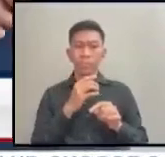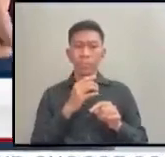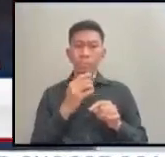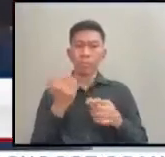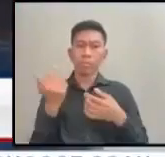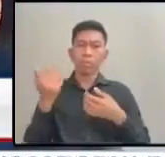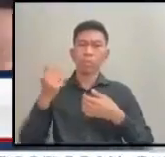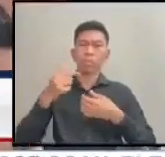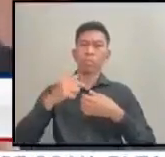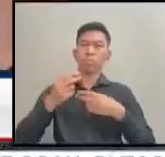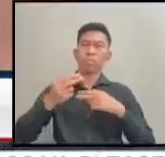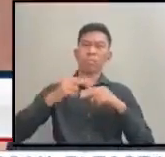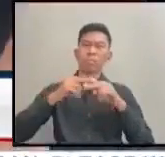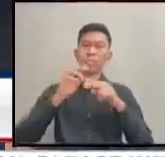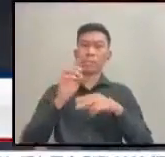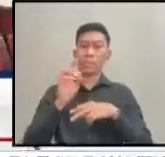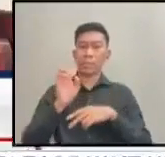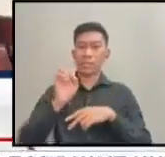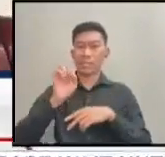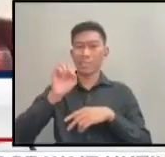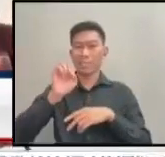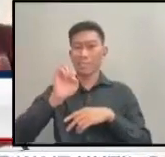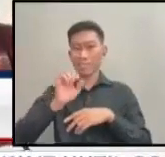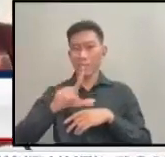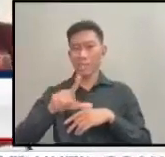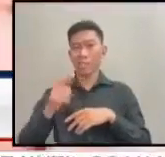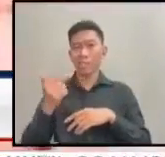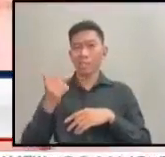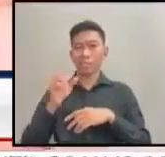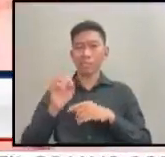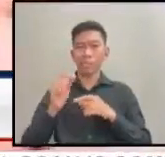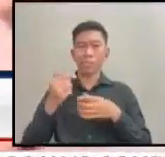napapanahon dahil sa taas pa rin ng mga bilihin ngayon.